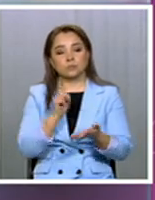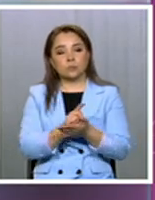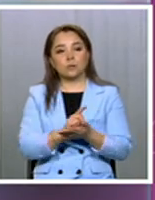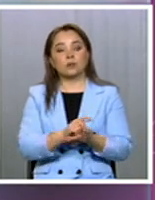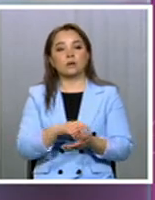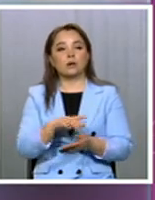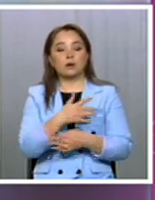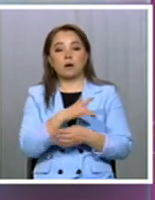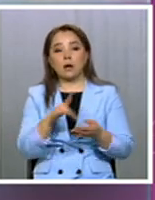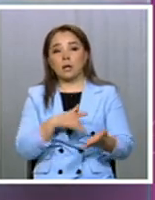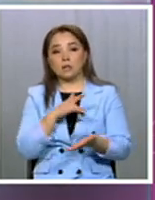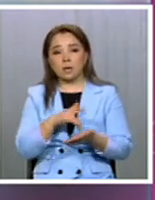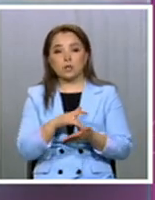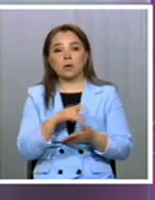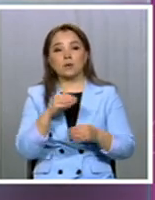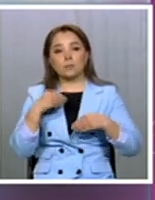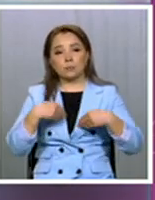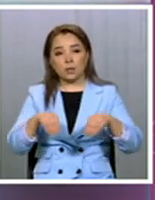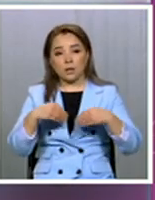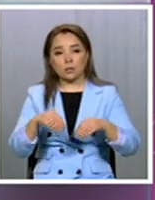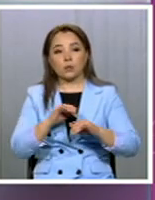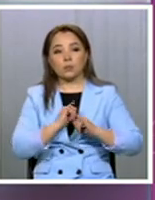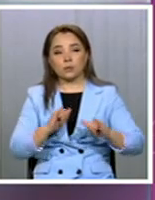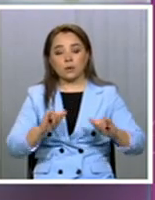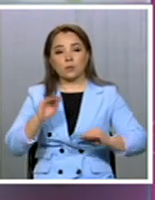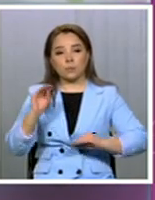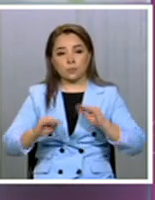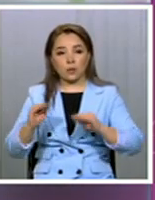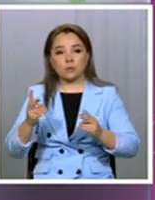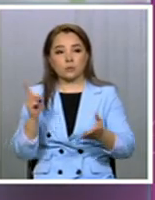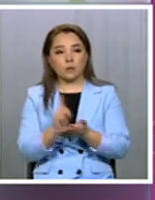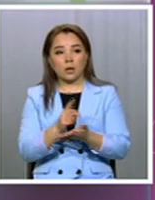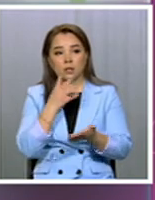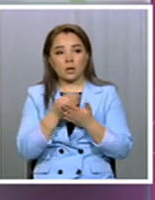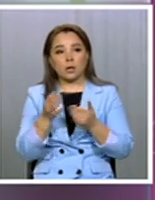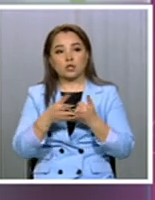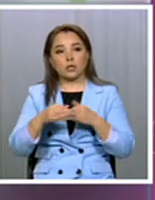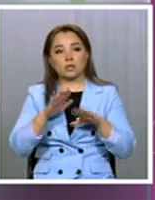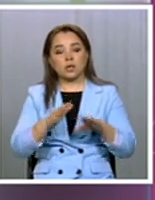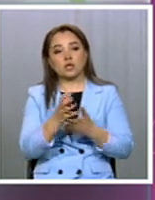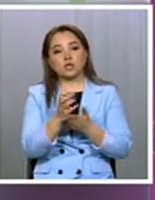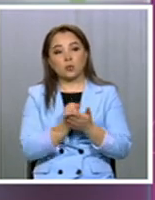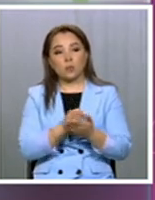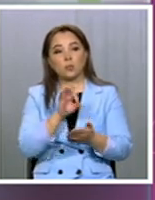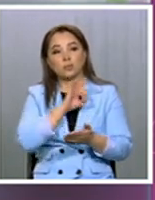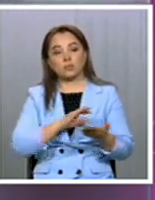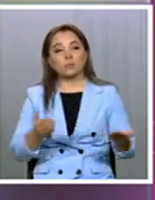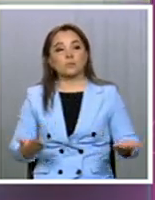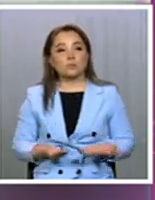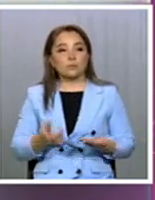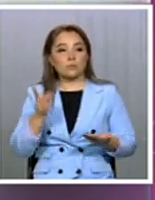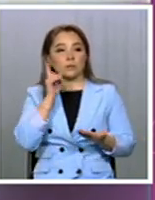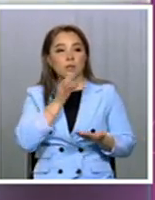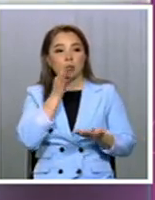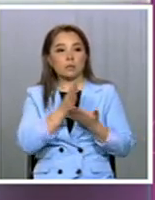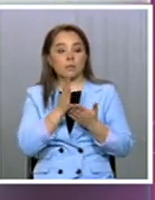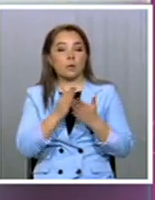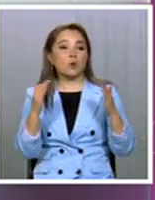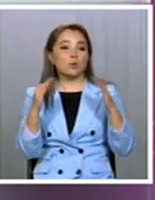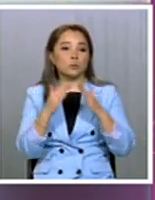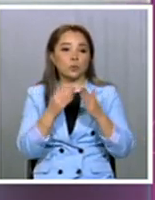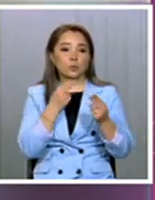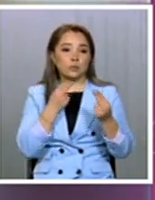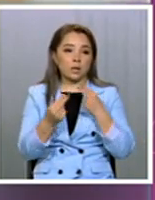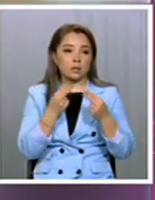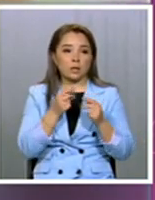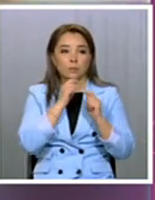көгалдандыруға атсалысыңыз. Жердің ресурстарының арқасында бізде өмір сүруге қолайлы орта бар. Ол бізге үй, азық-түлік